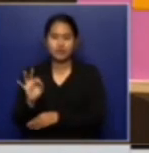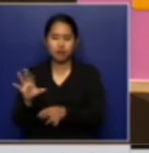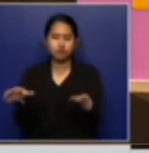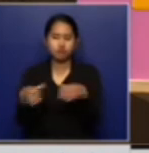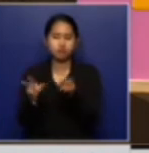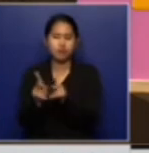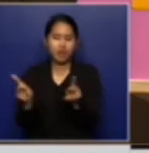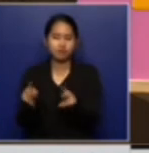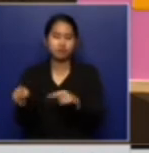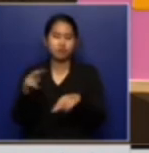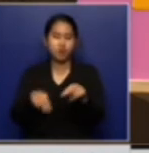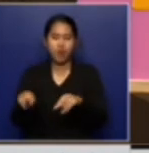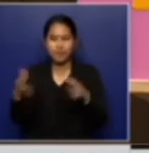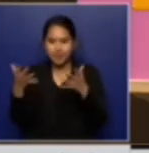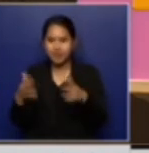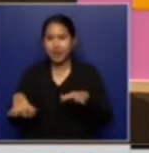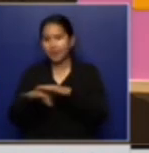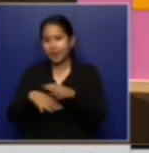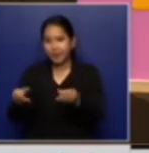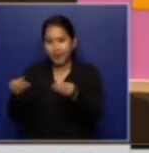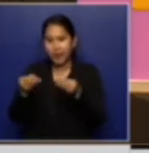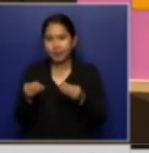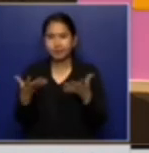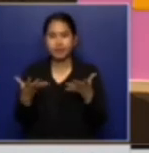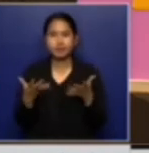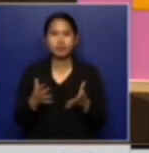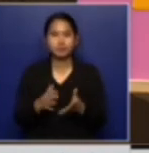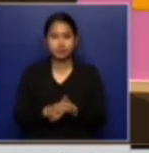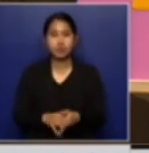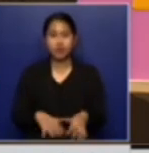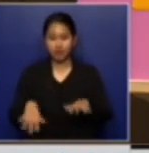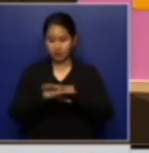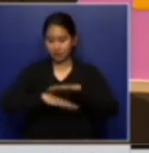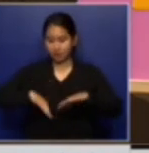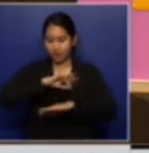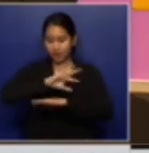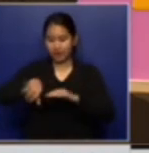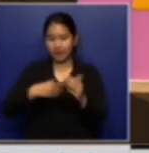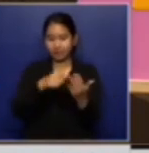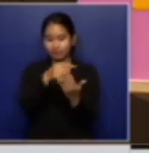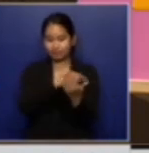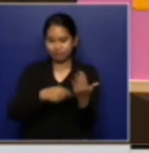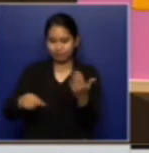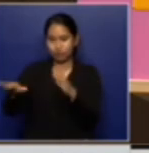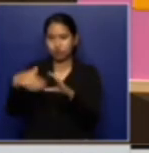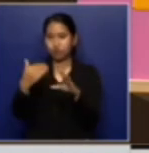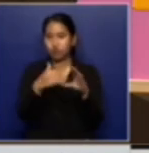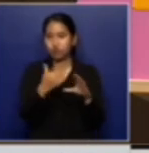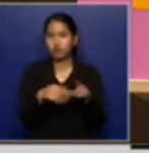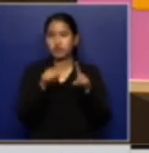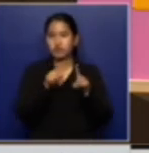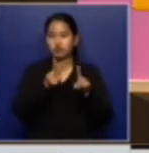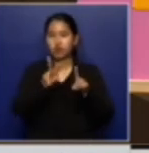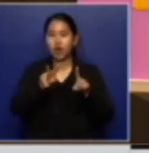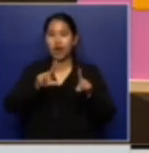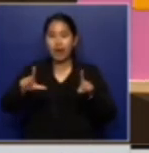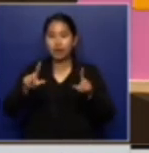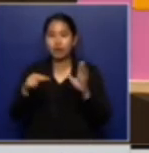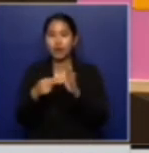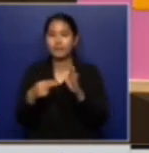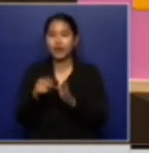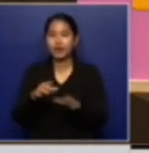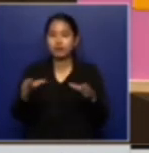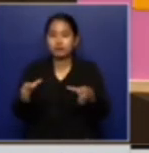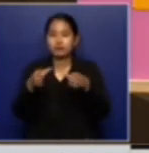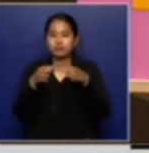ยังไม่ได้รับข้อมูลต่างๆที่ส่งมาทั่วประเทศ 1.2 ล้านเนี่ยยังไม่ตกถึงมือคณะ